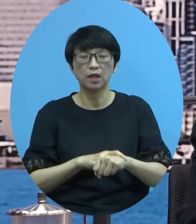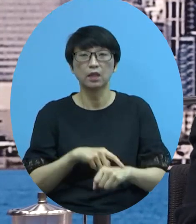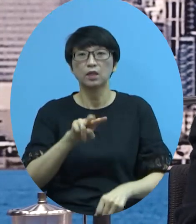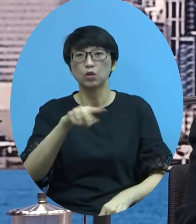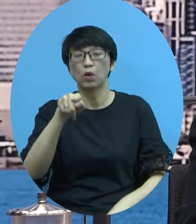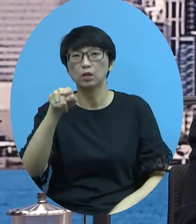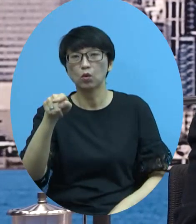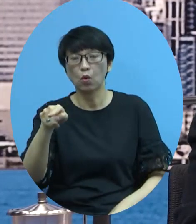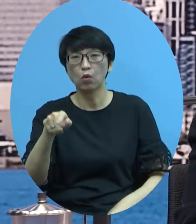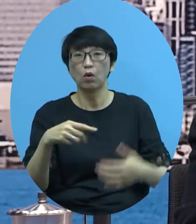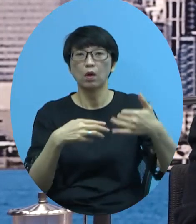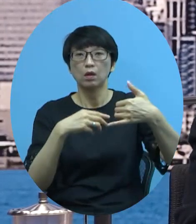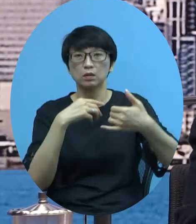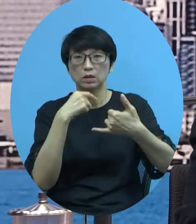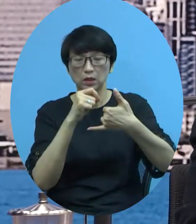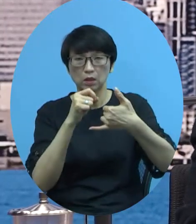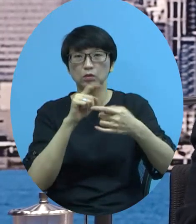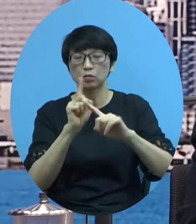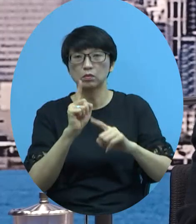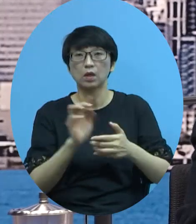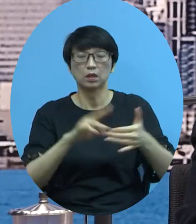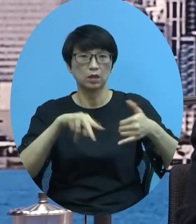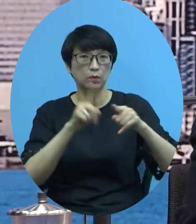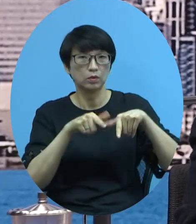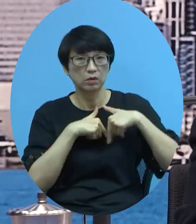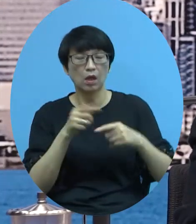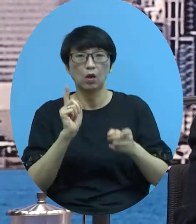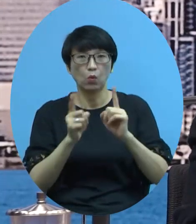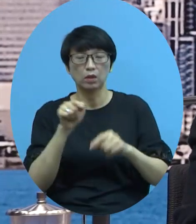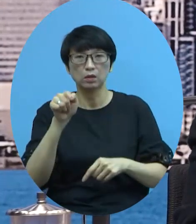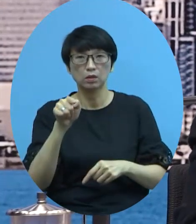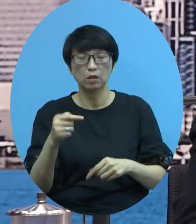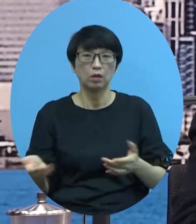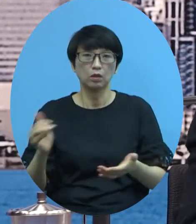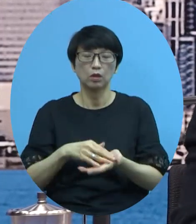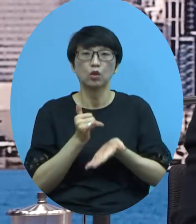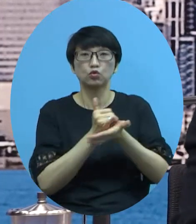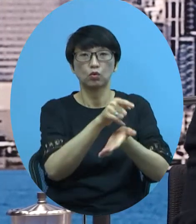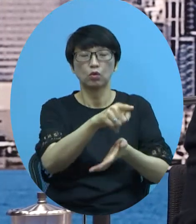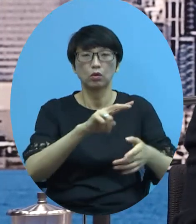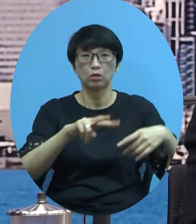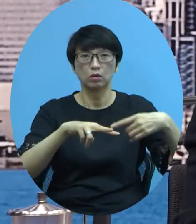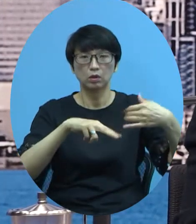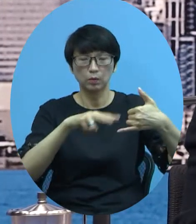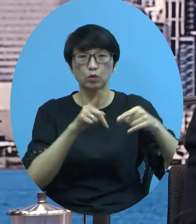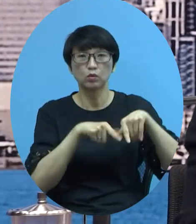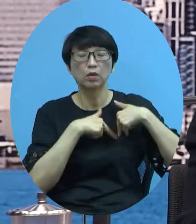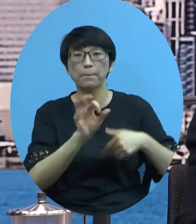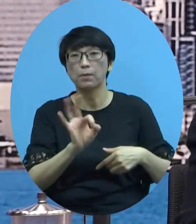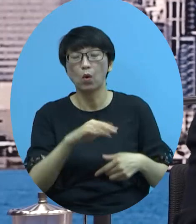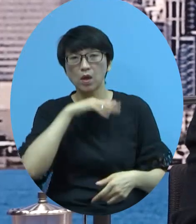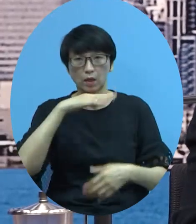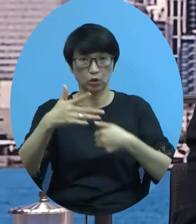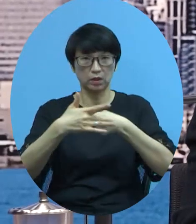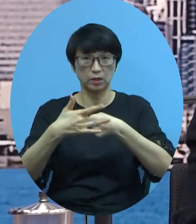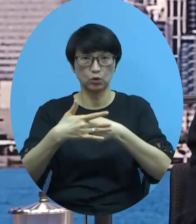咯。咁之前咧都有啲係檢疫中心話嚇，點解一直都冇送到去檢疫中心咧？其實我哋如果係密切接觸